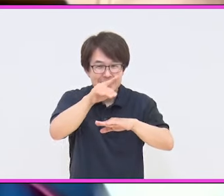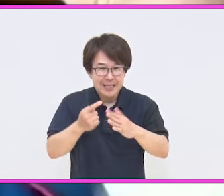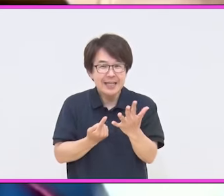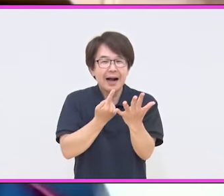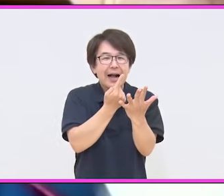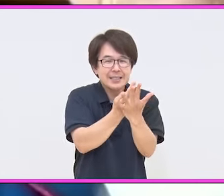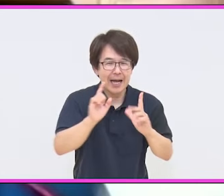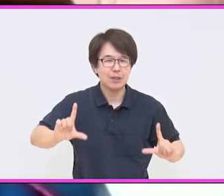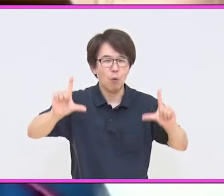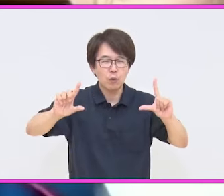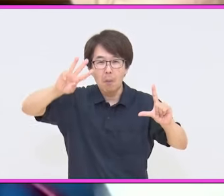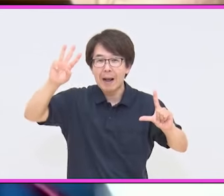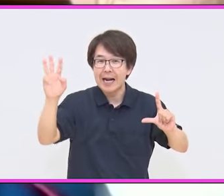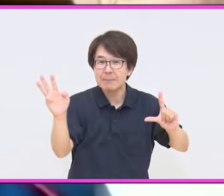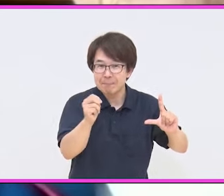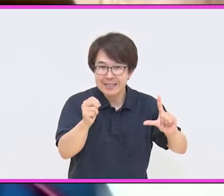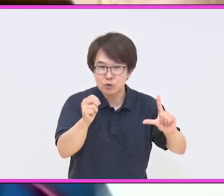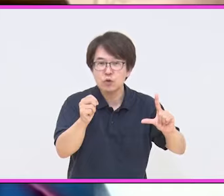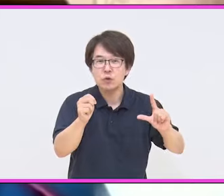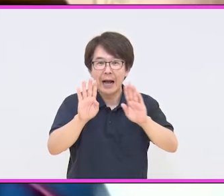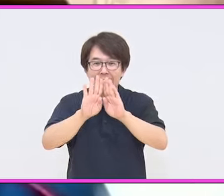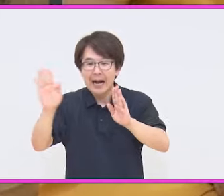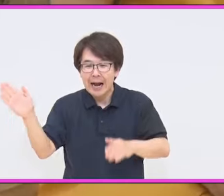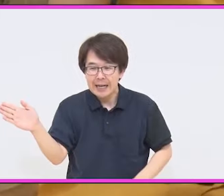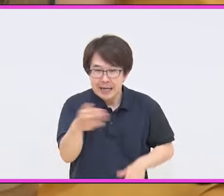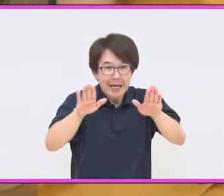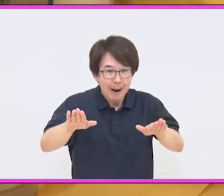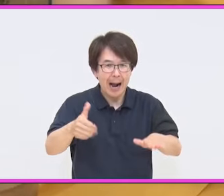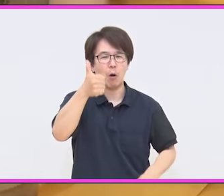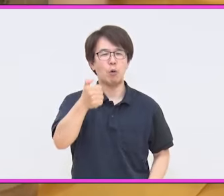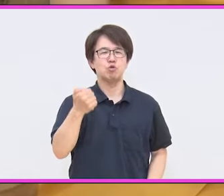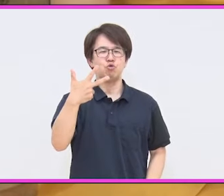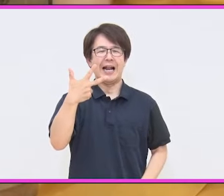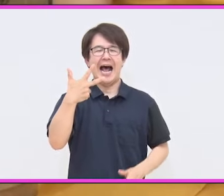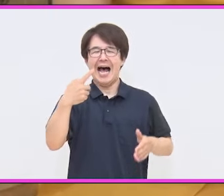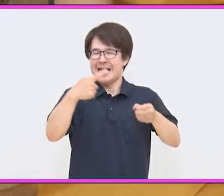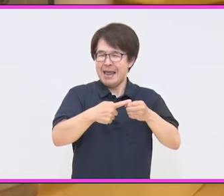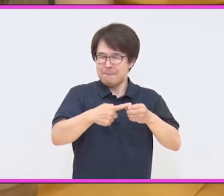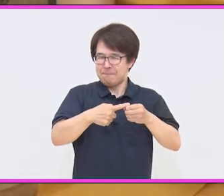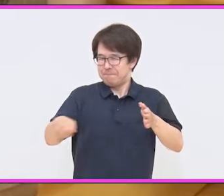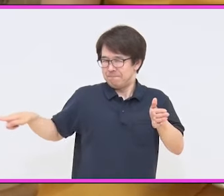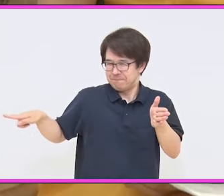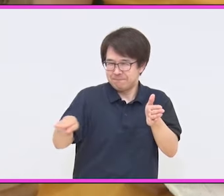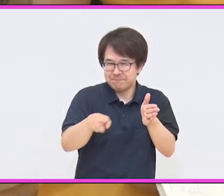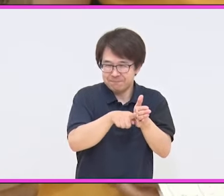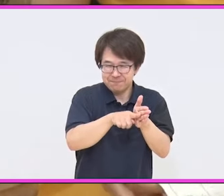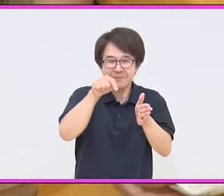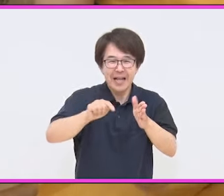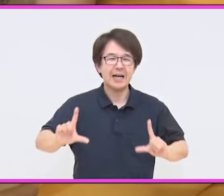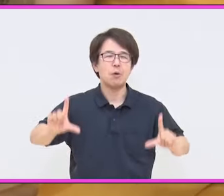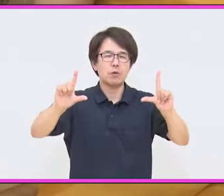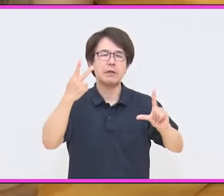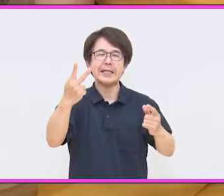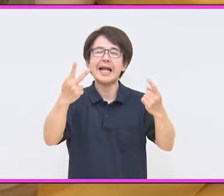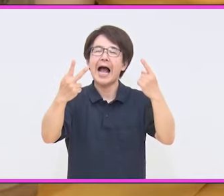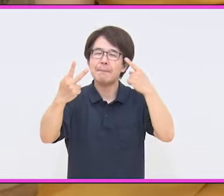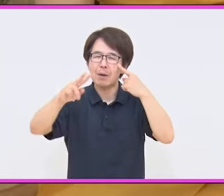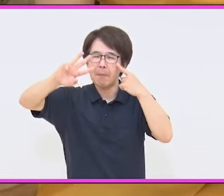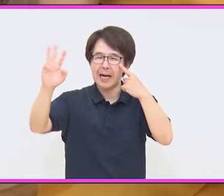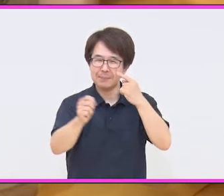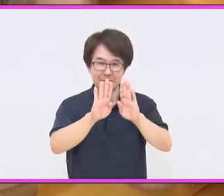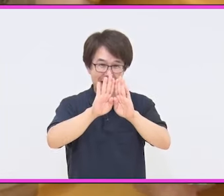リンピックから57年が経った今、この夏東京で2回目のパラリンピックが開催されようとしています